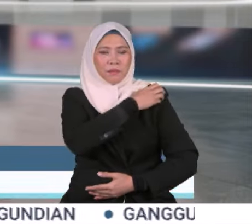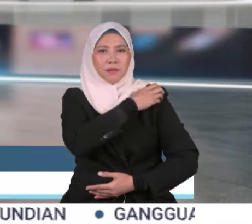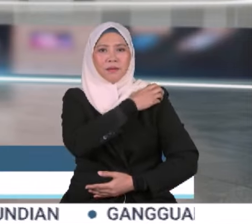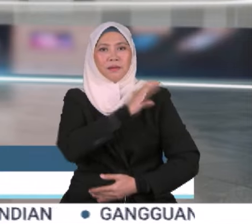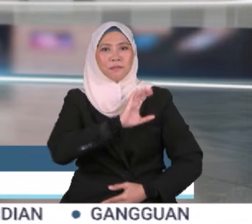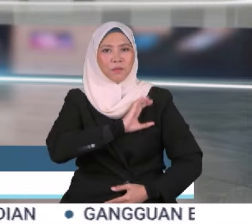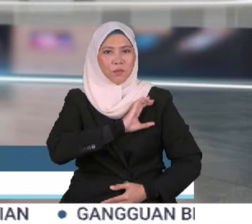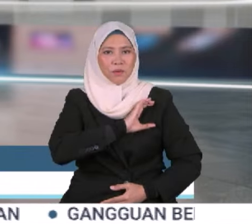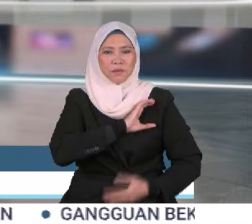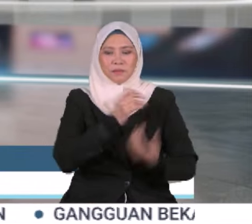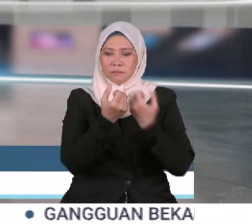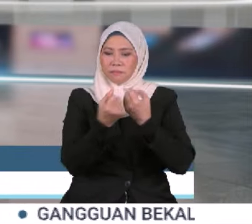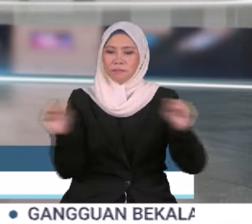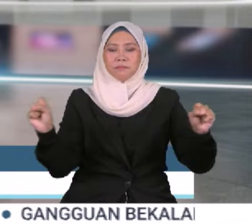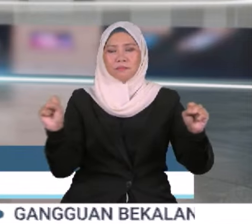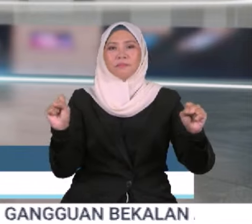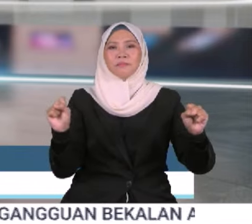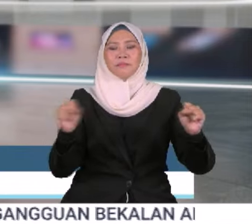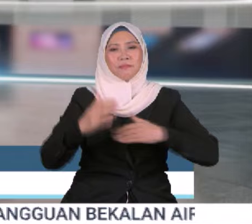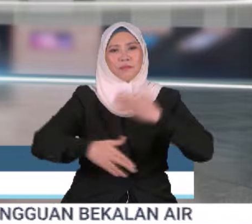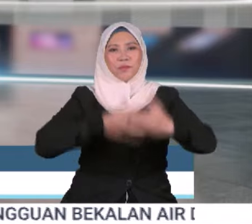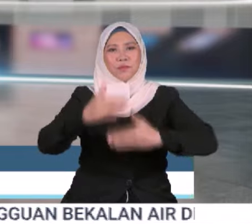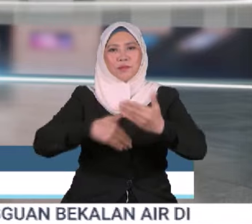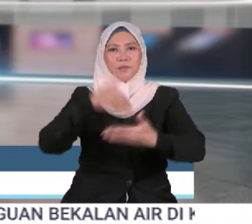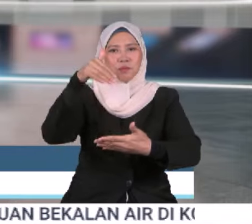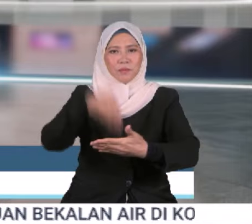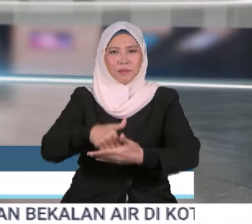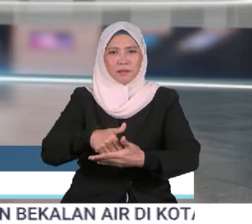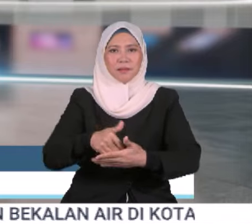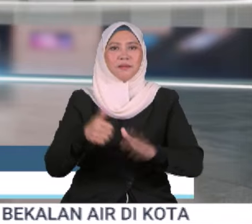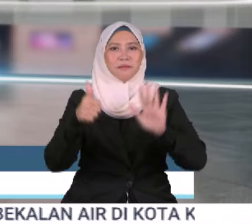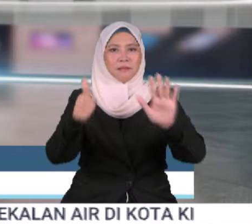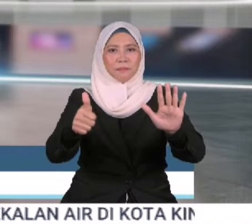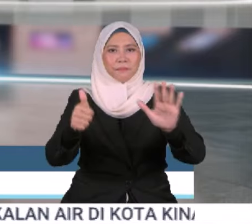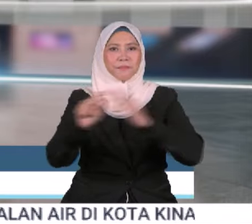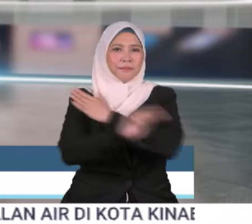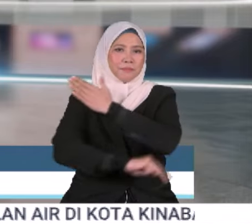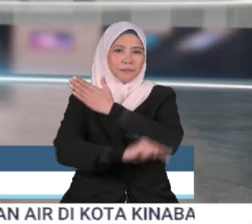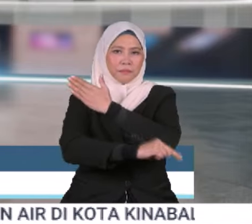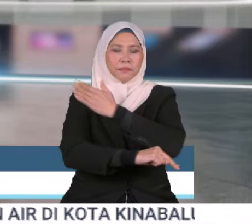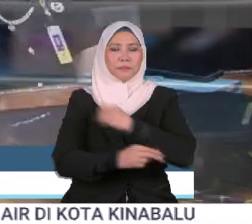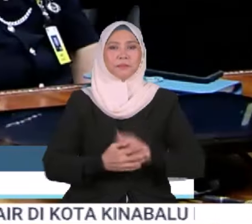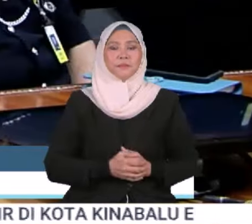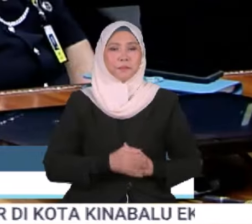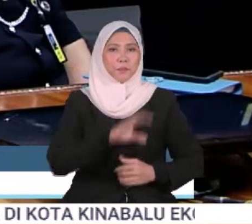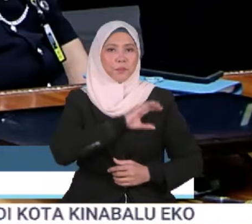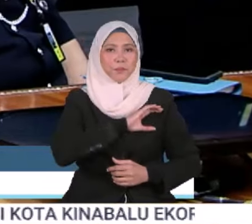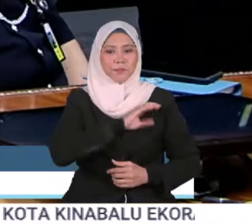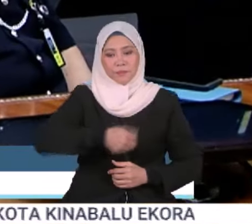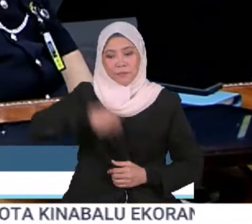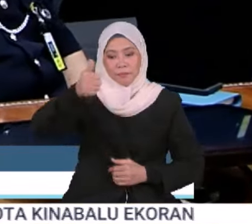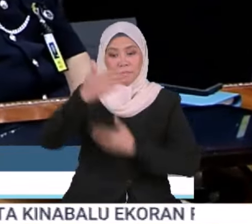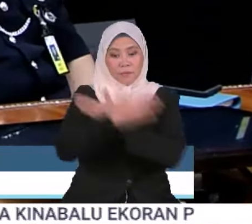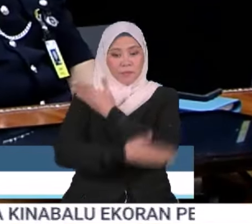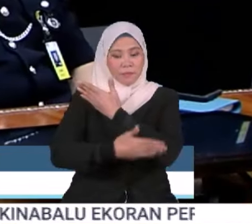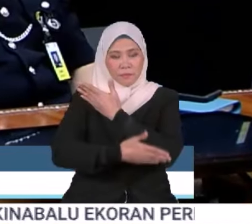pdrm siap siaga menghadapi proses pengundian di negeri ketua persinggahan